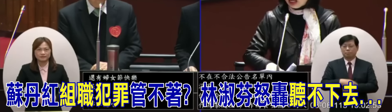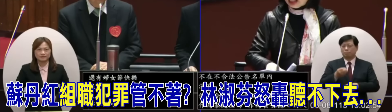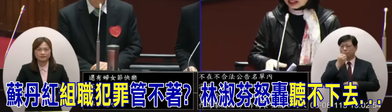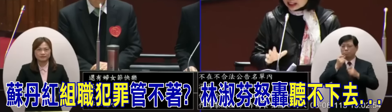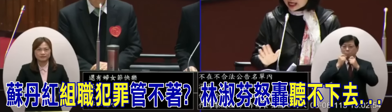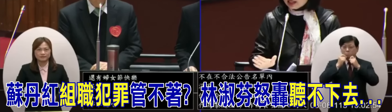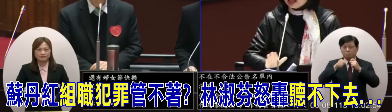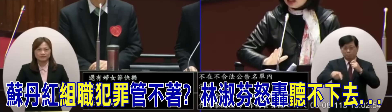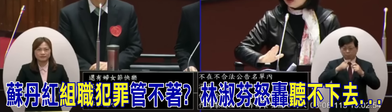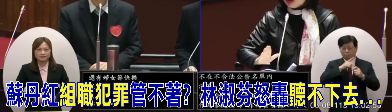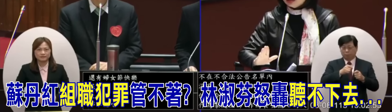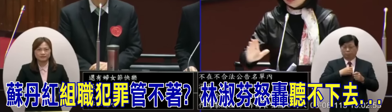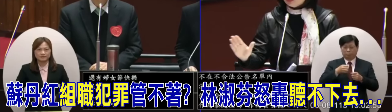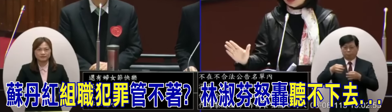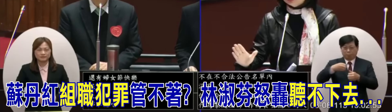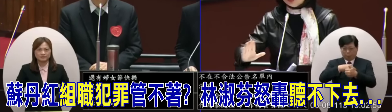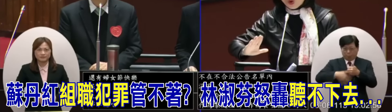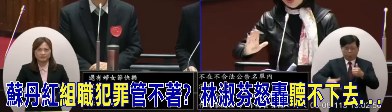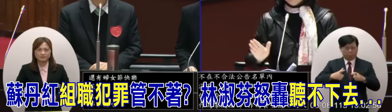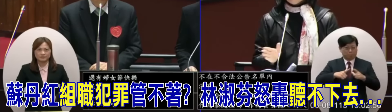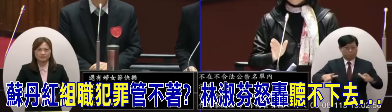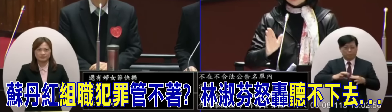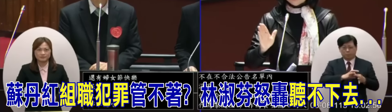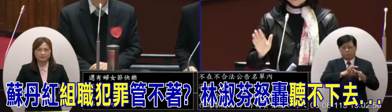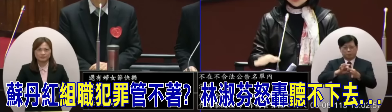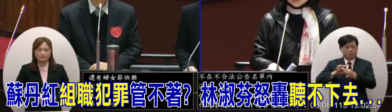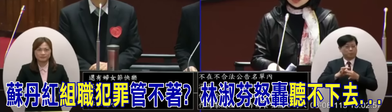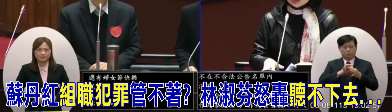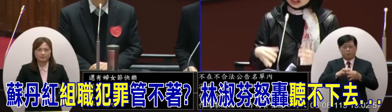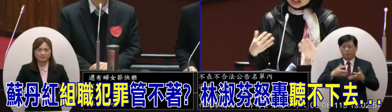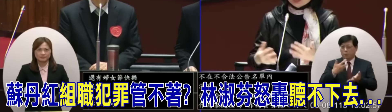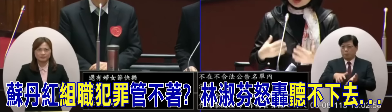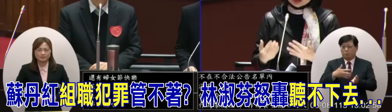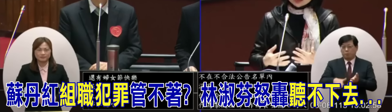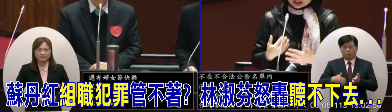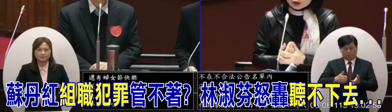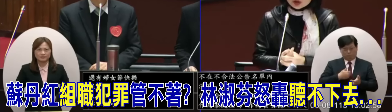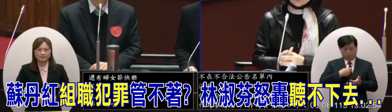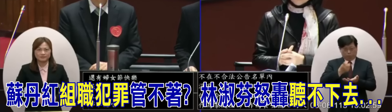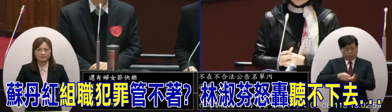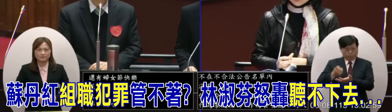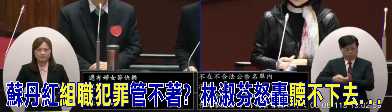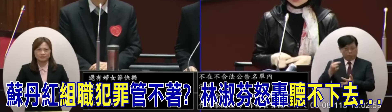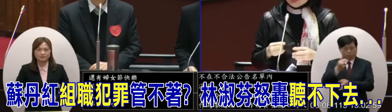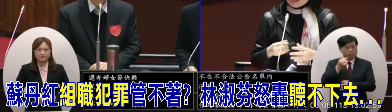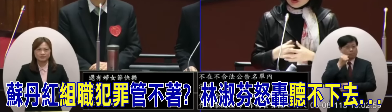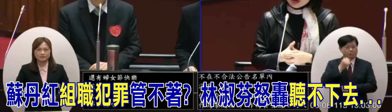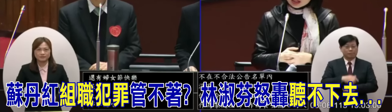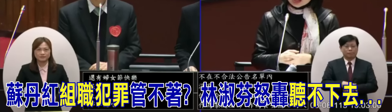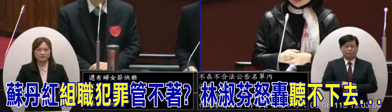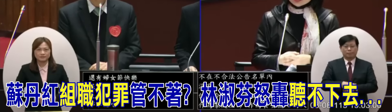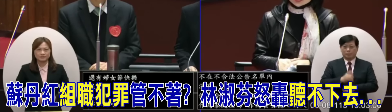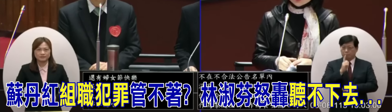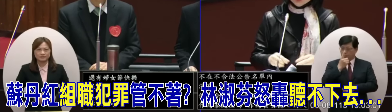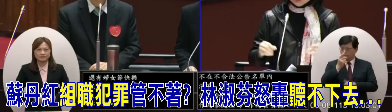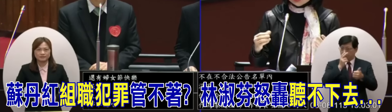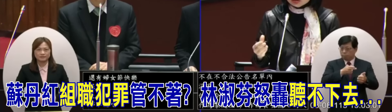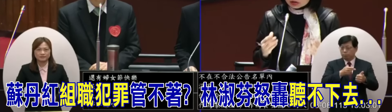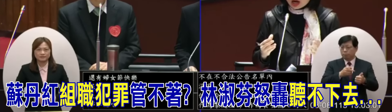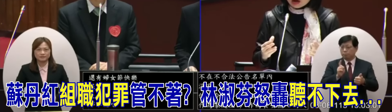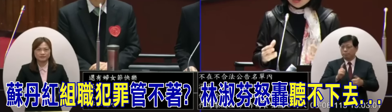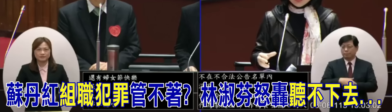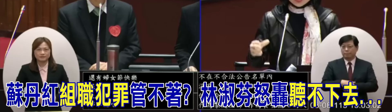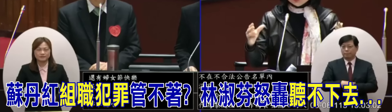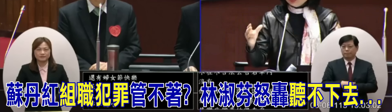品的产业很宽很广很多，很难叫一一管得齐全。可是我们唯一要求是说，